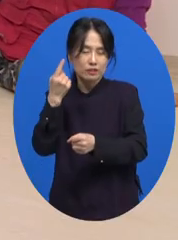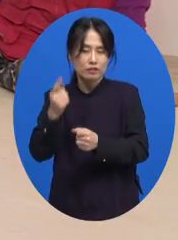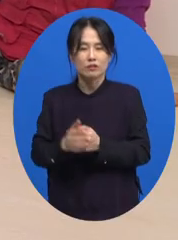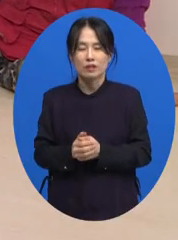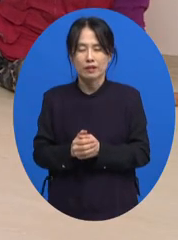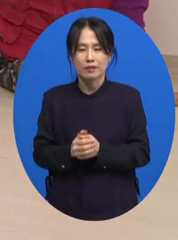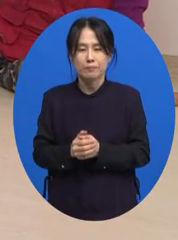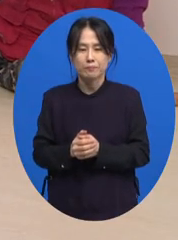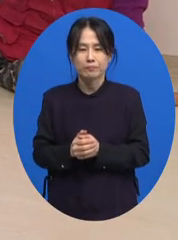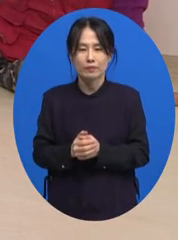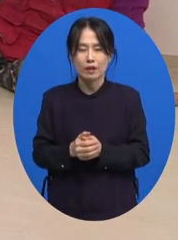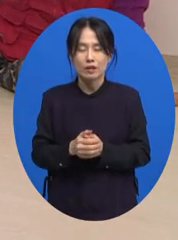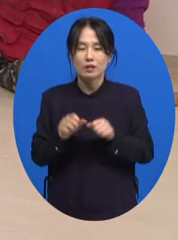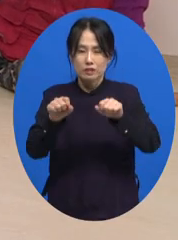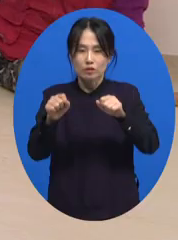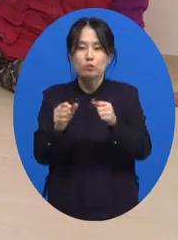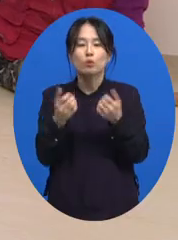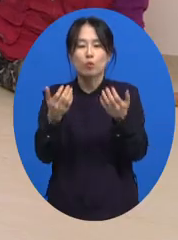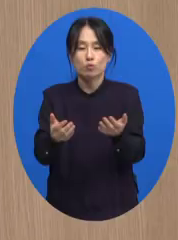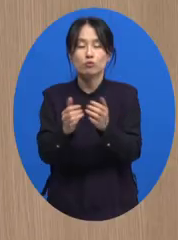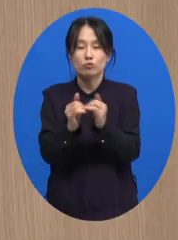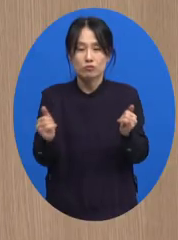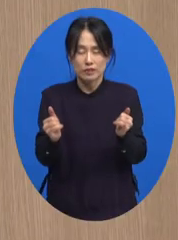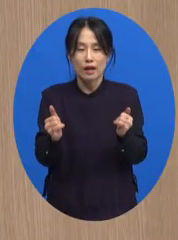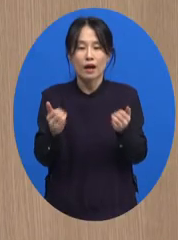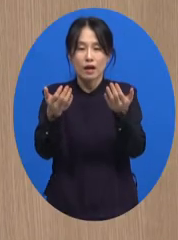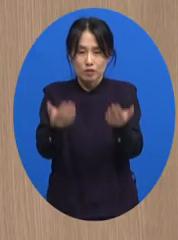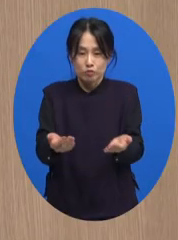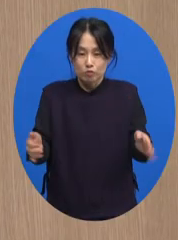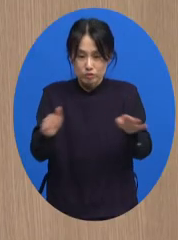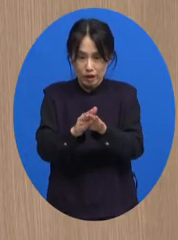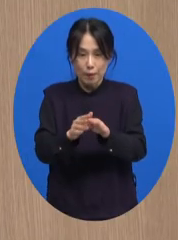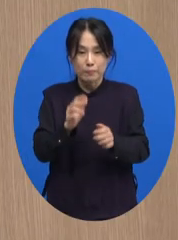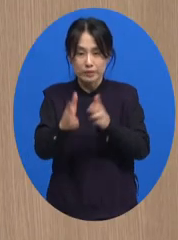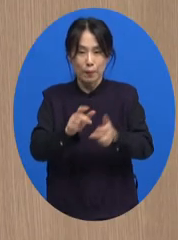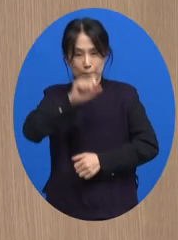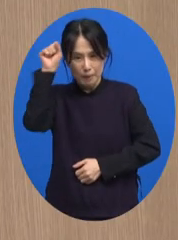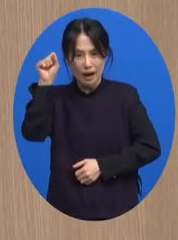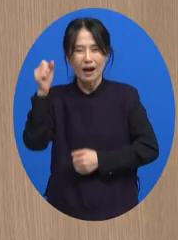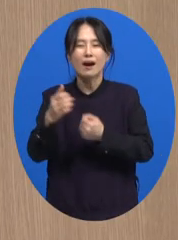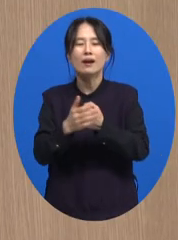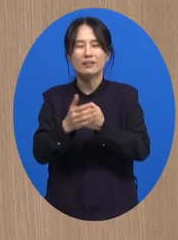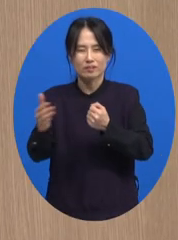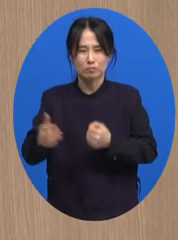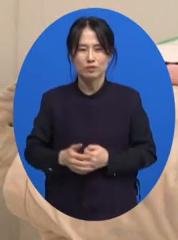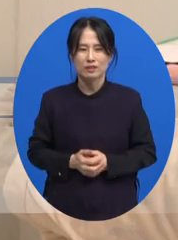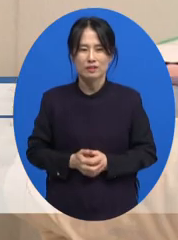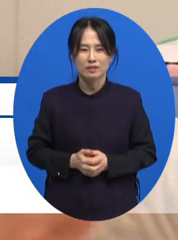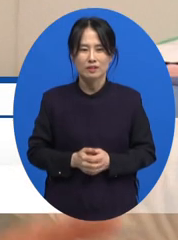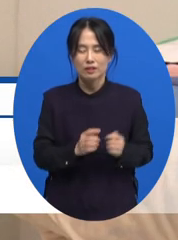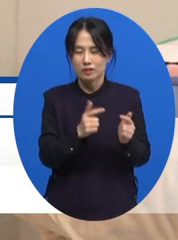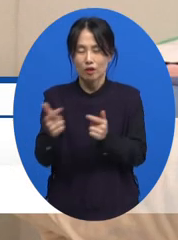시군보조사업으로 추진된 청소 노동자 휴게시설 개선사업에 선정됐기 때문입니다